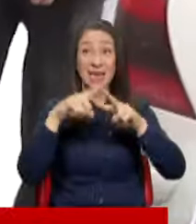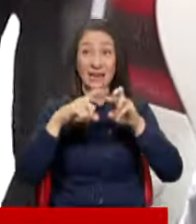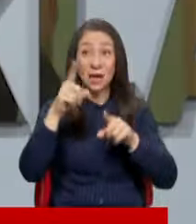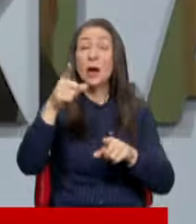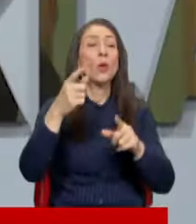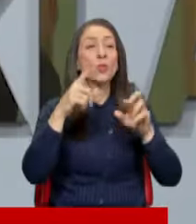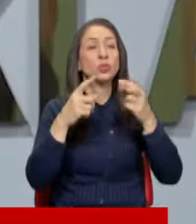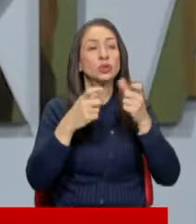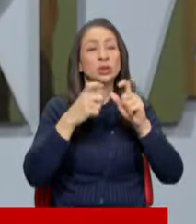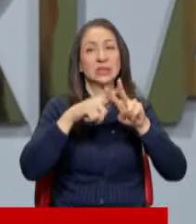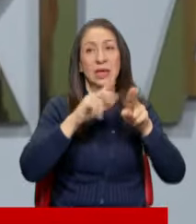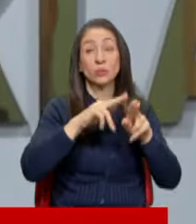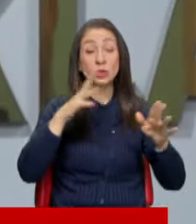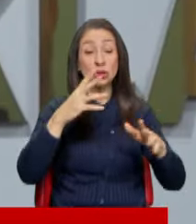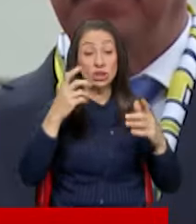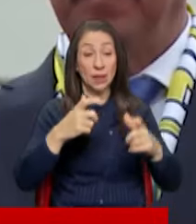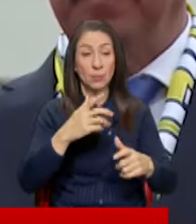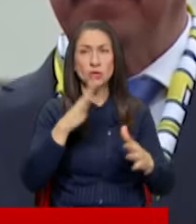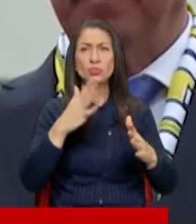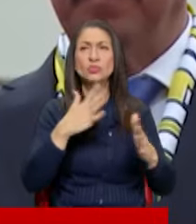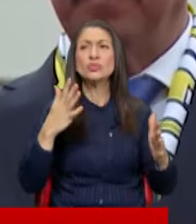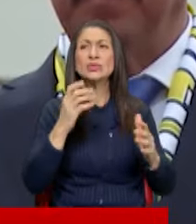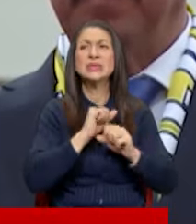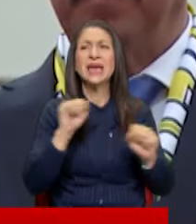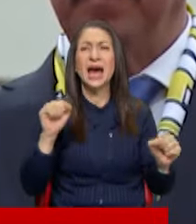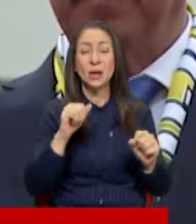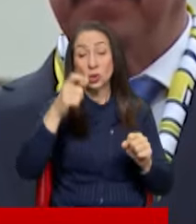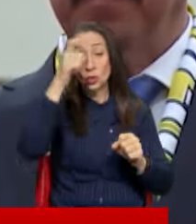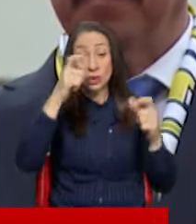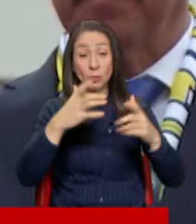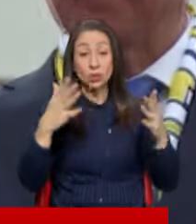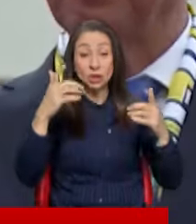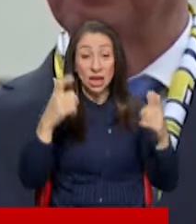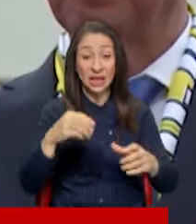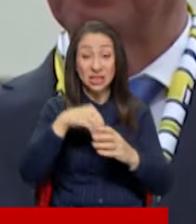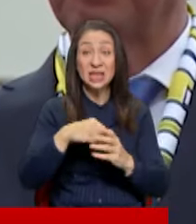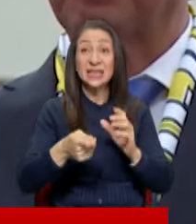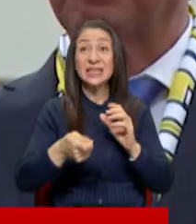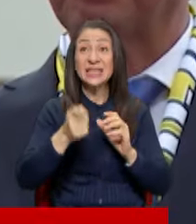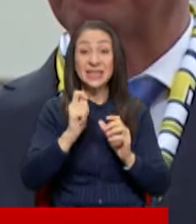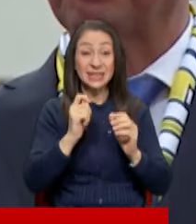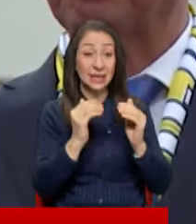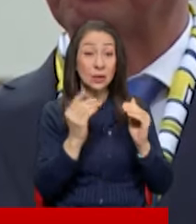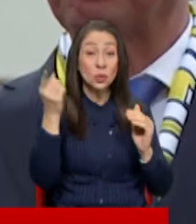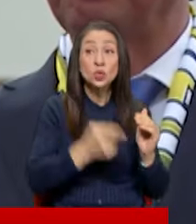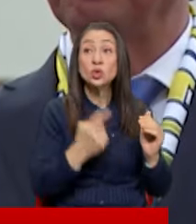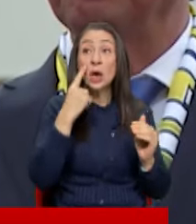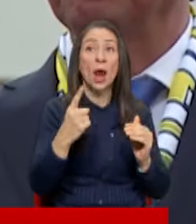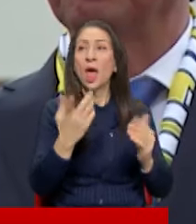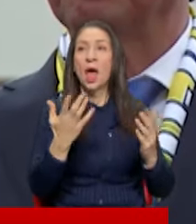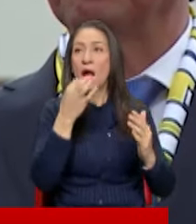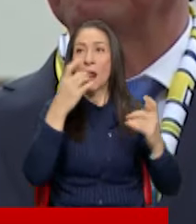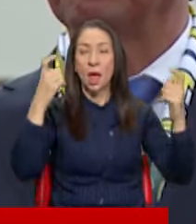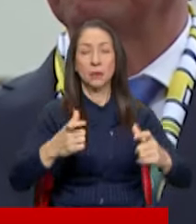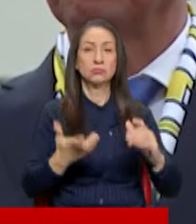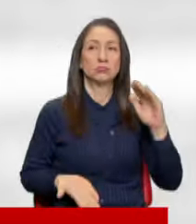pursaklarda Büyükşehir'in bütün şirketleri zarardı Türkiye'deki büyükşehirler içerisinde kredibilite oranı en yüksek olan Ankara